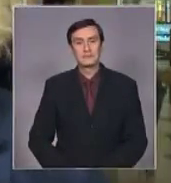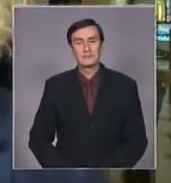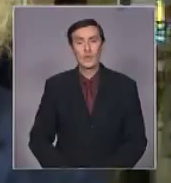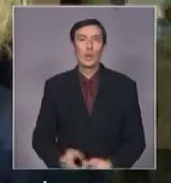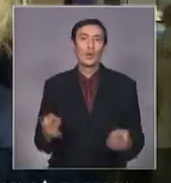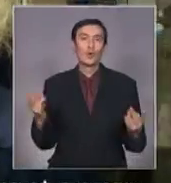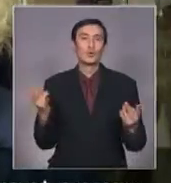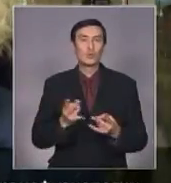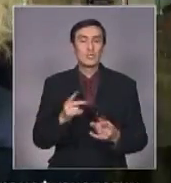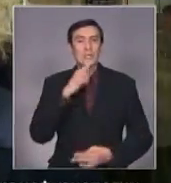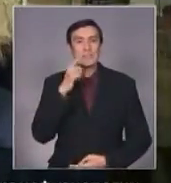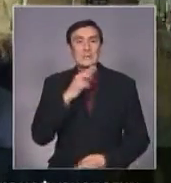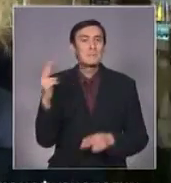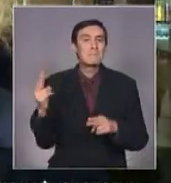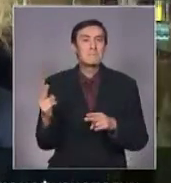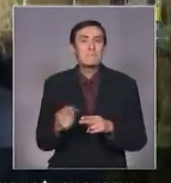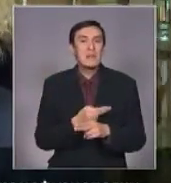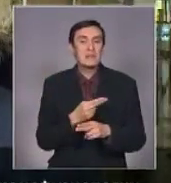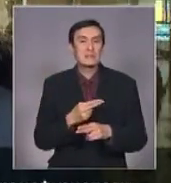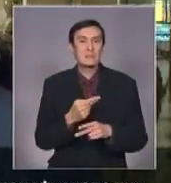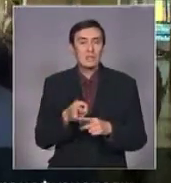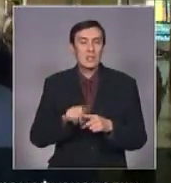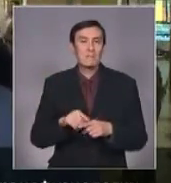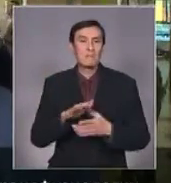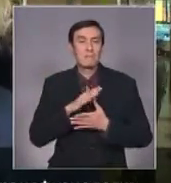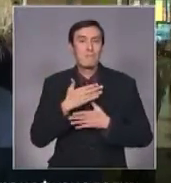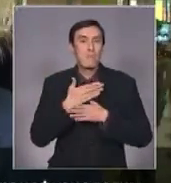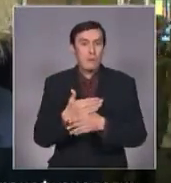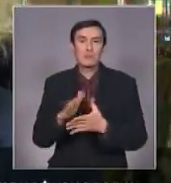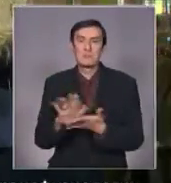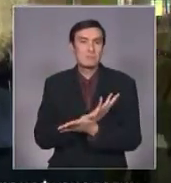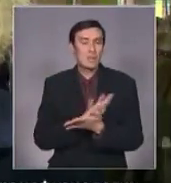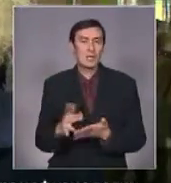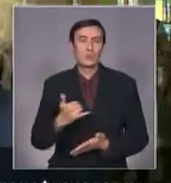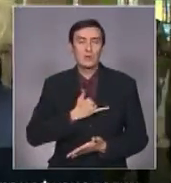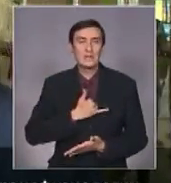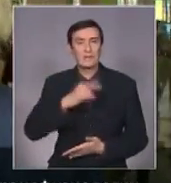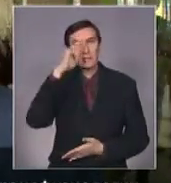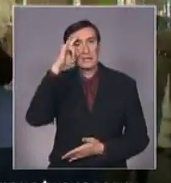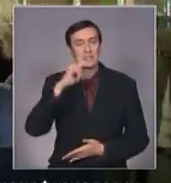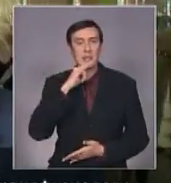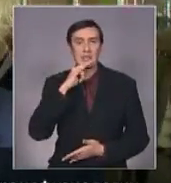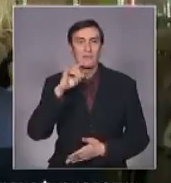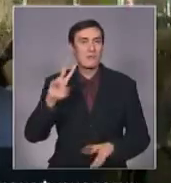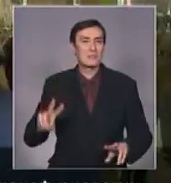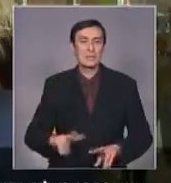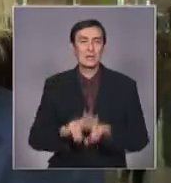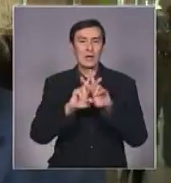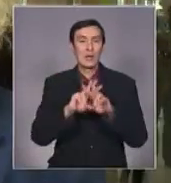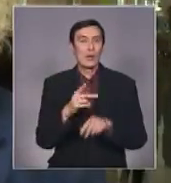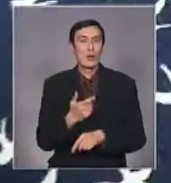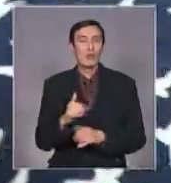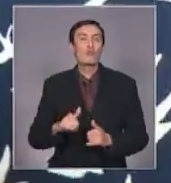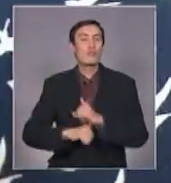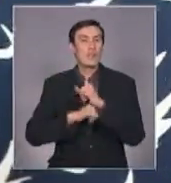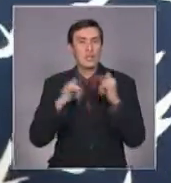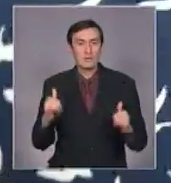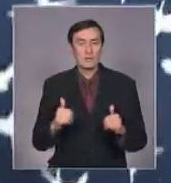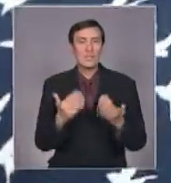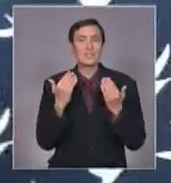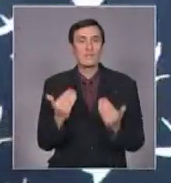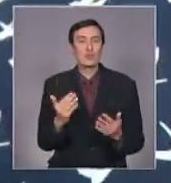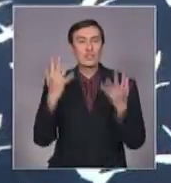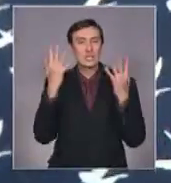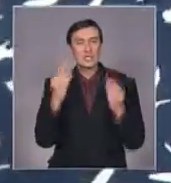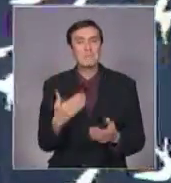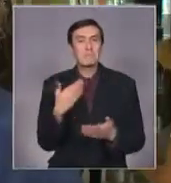Нужно сказать, что безвозмездное донорство, оно в Казахстане, в Астане, на самом деле увеличивается. На сегодняшний